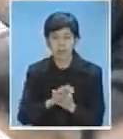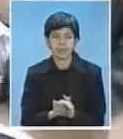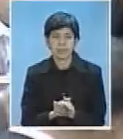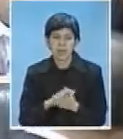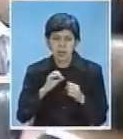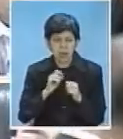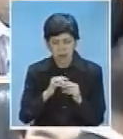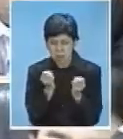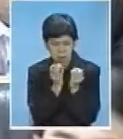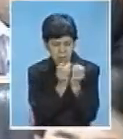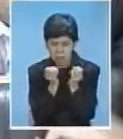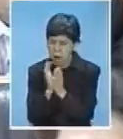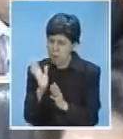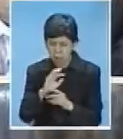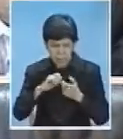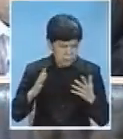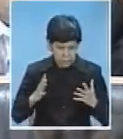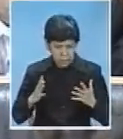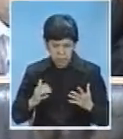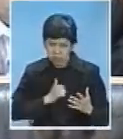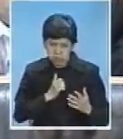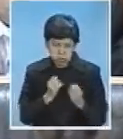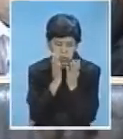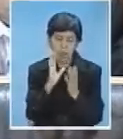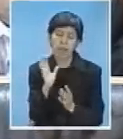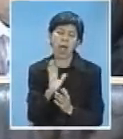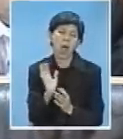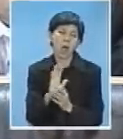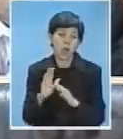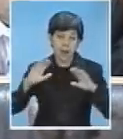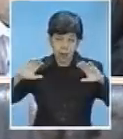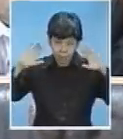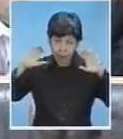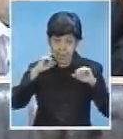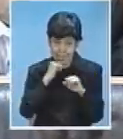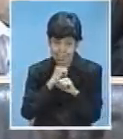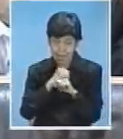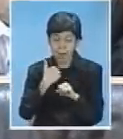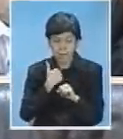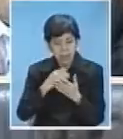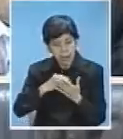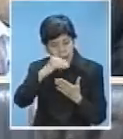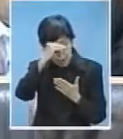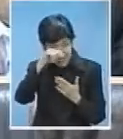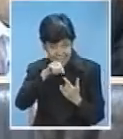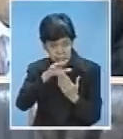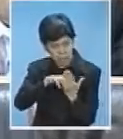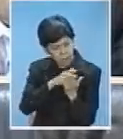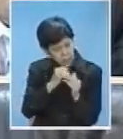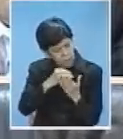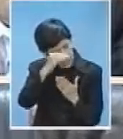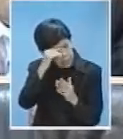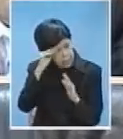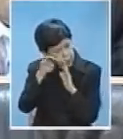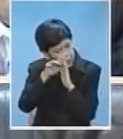ใช้ความรุนแรงในการแก้ไขปัญหานโยบายรัฐบาลในเรื่องการศึกษาเนี่ยจะต้องกำหน